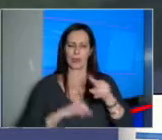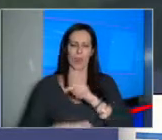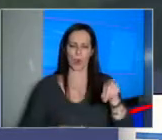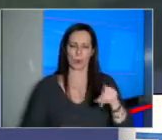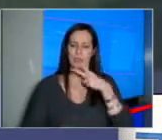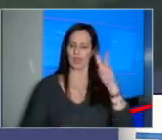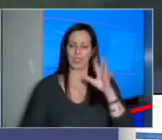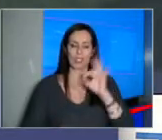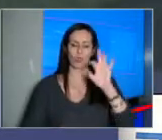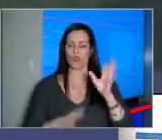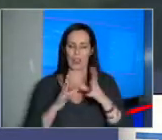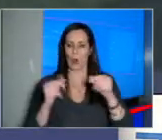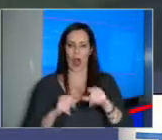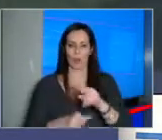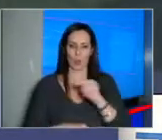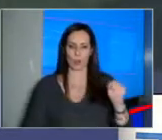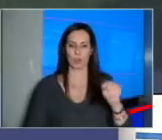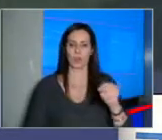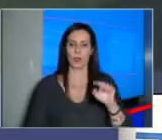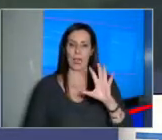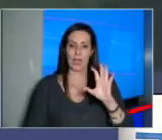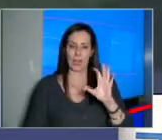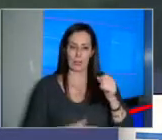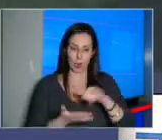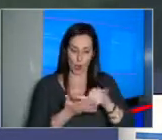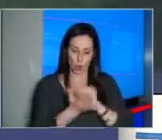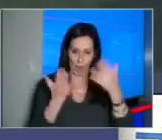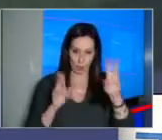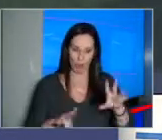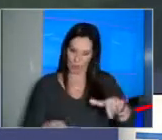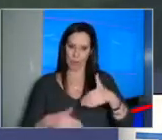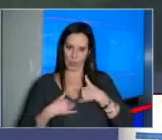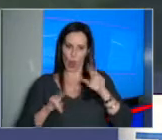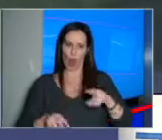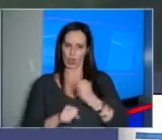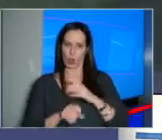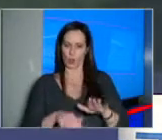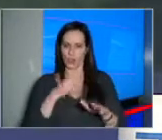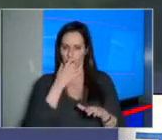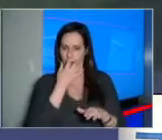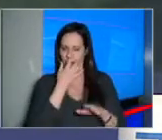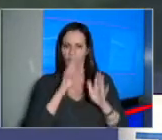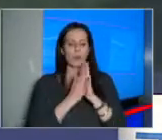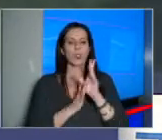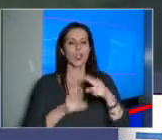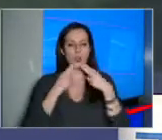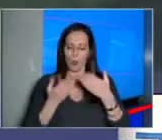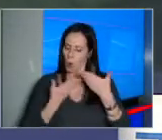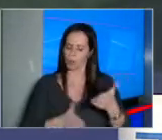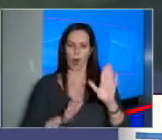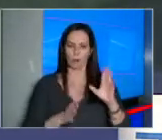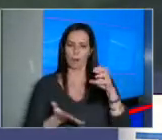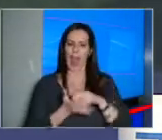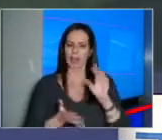לכם, אין סיכוי שהוא יורד מסדר היום. אם הניו יורק טיימס יכול להרשות לעצמו, גם הני זובידה יכול להרשות לעצמו. כל מי שיש לו תגובה מוזמן, נשים אותה